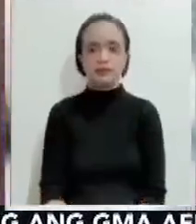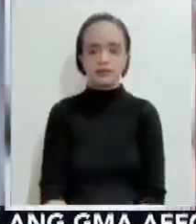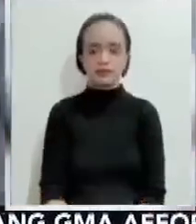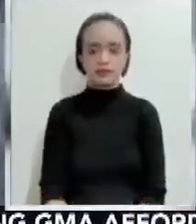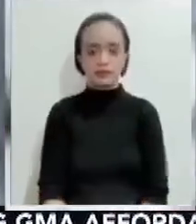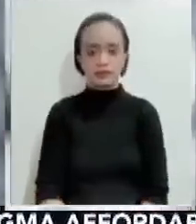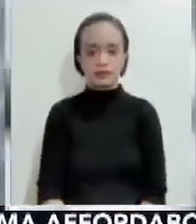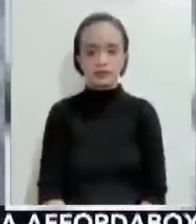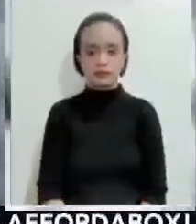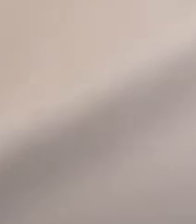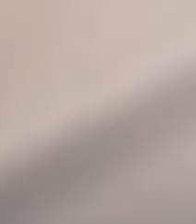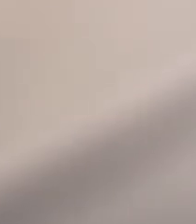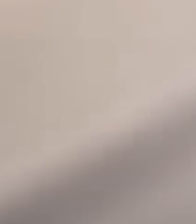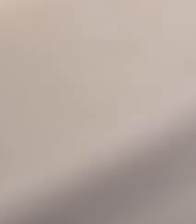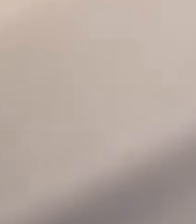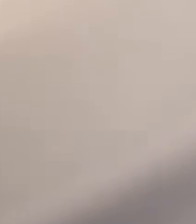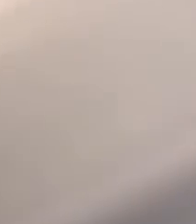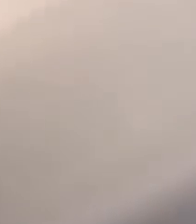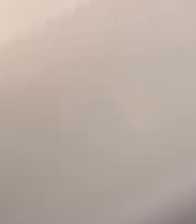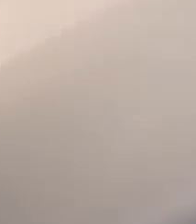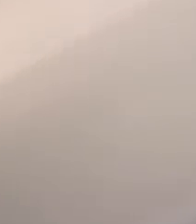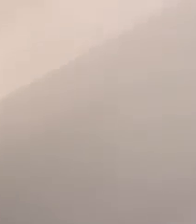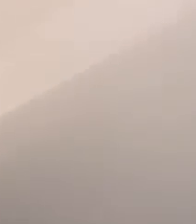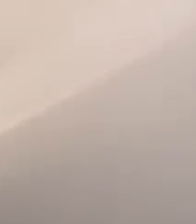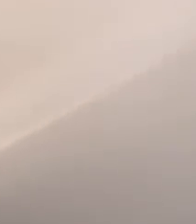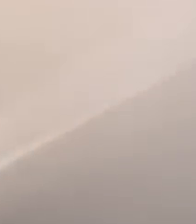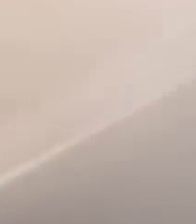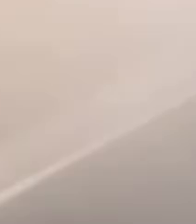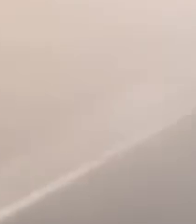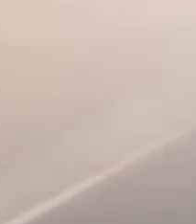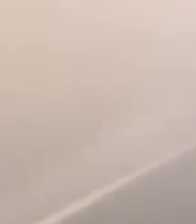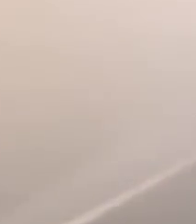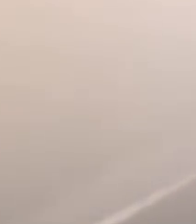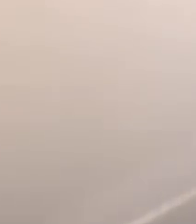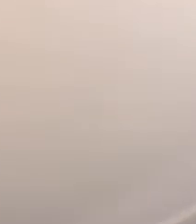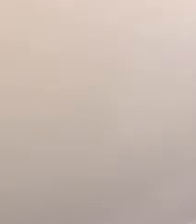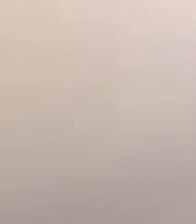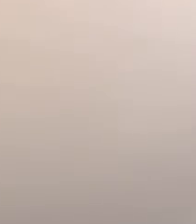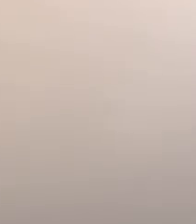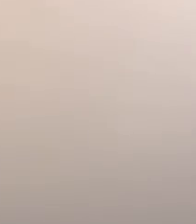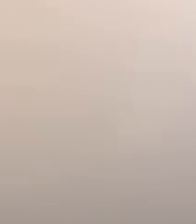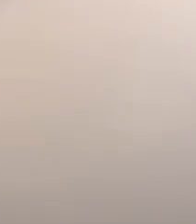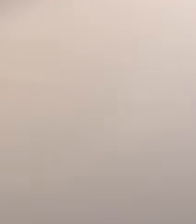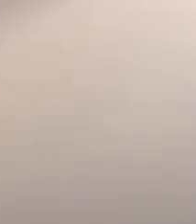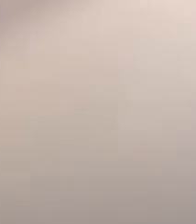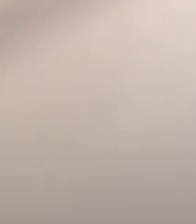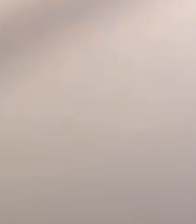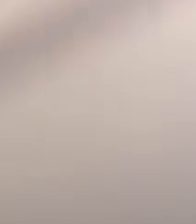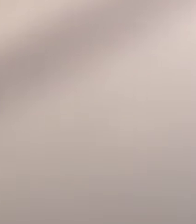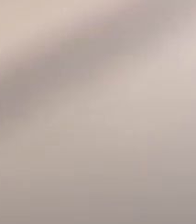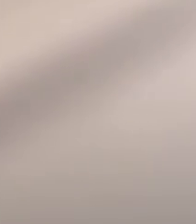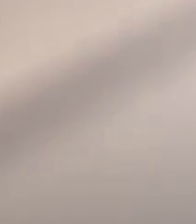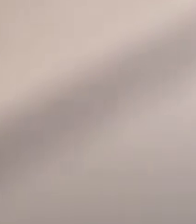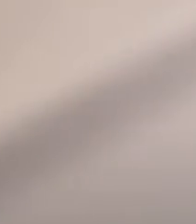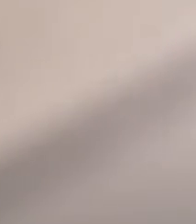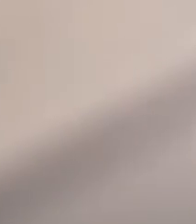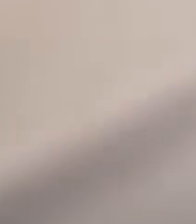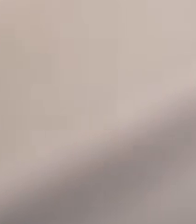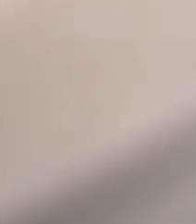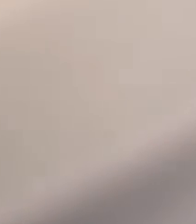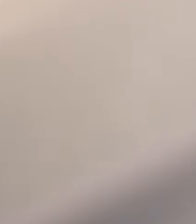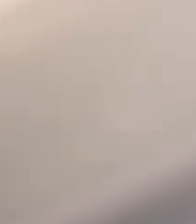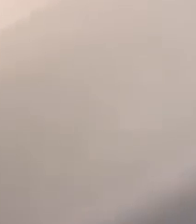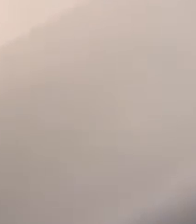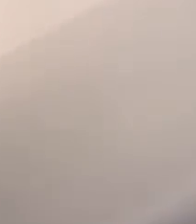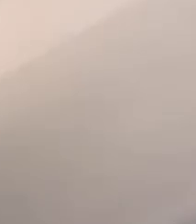oras. Hindi natutulog ang mga balita. Kaya para sa pinakasariwang balita, mag-subscribe kayo sa aming YouTube